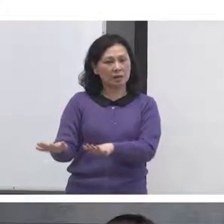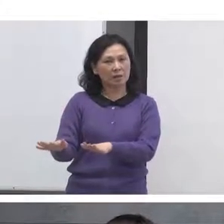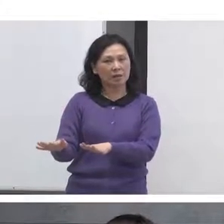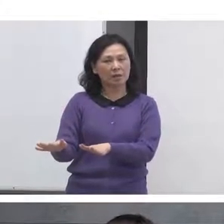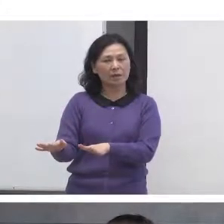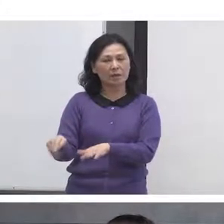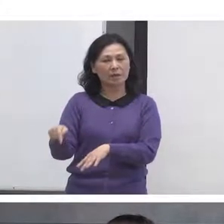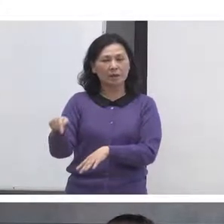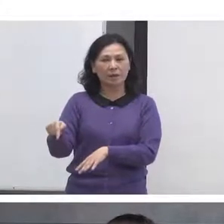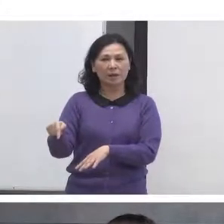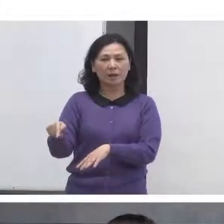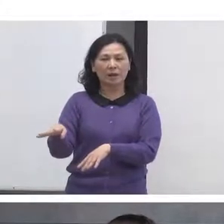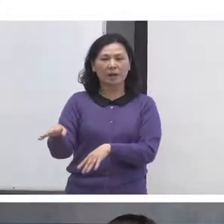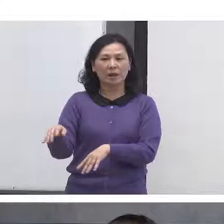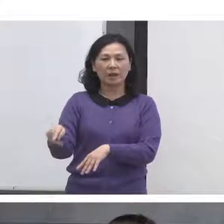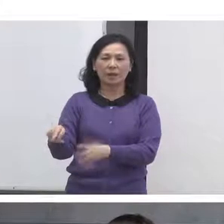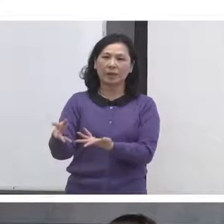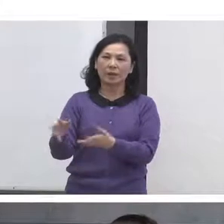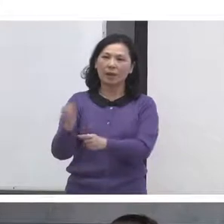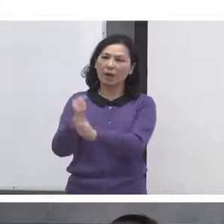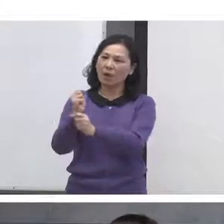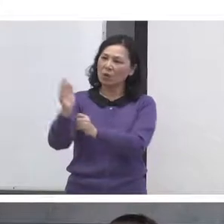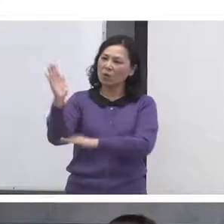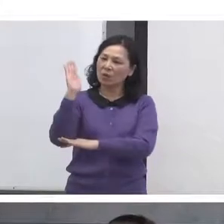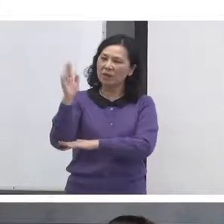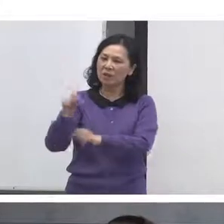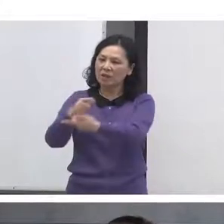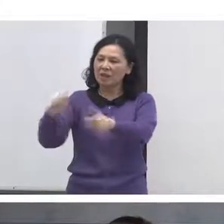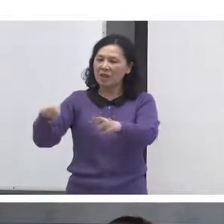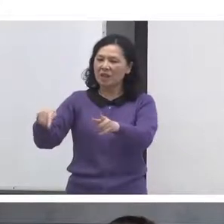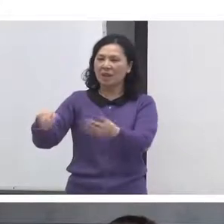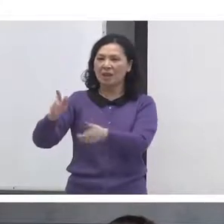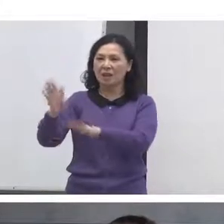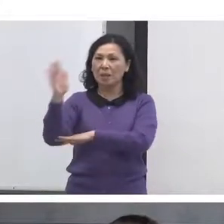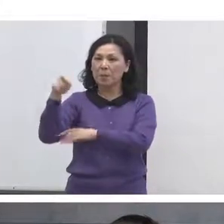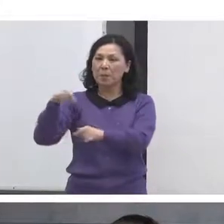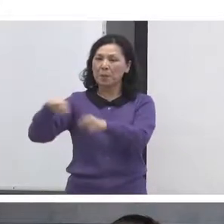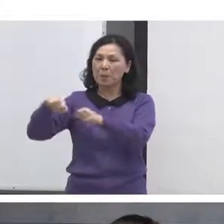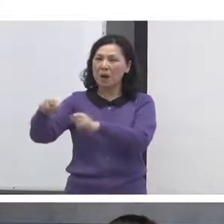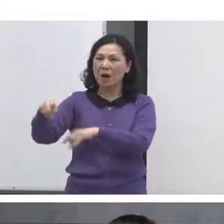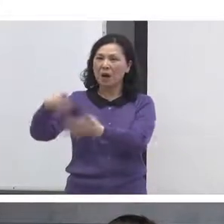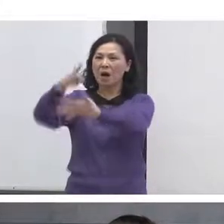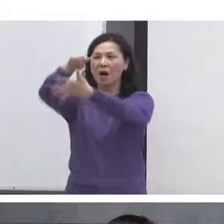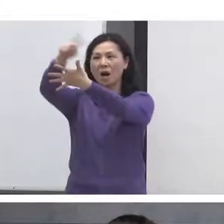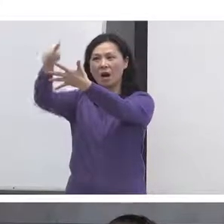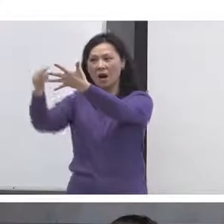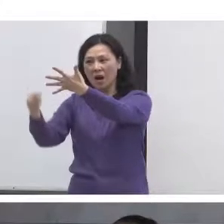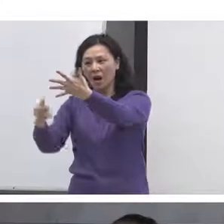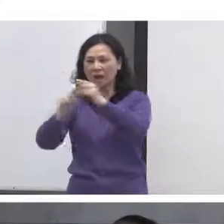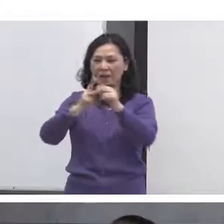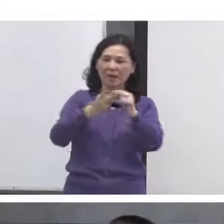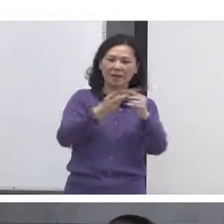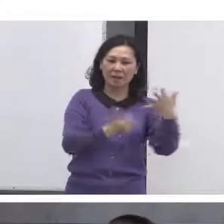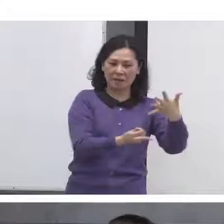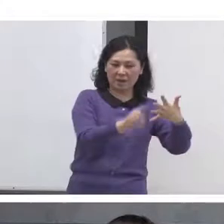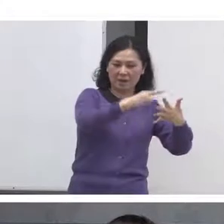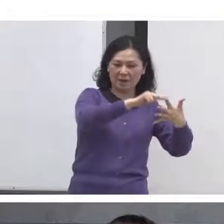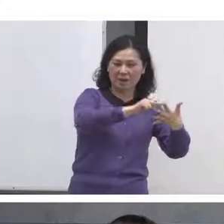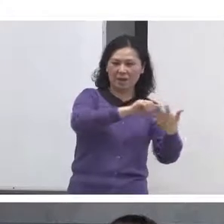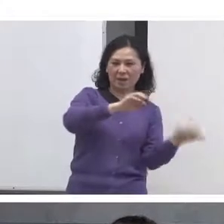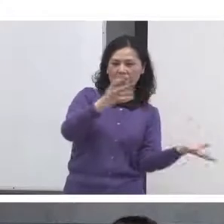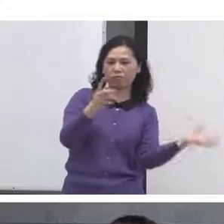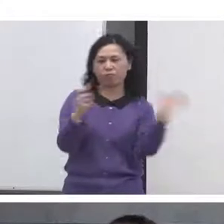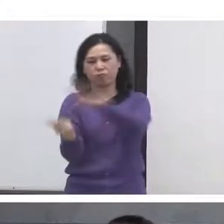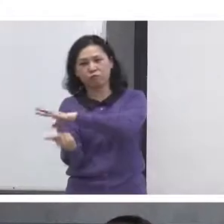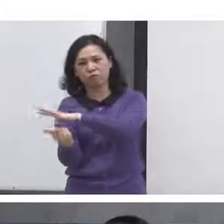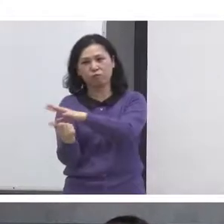目前的已经在进行的政府的各个政策，就是由下而上的治理跟由上而下的治理可以翻转过来。我